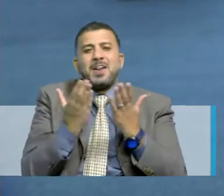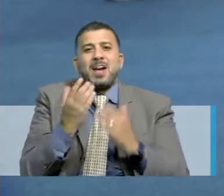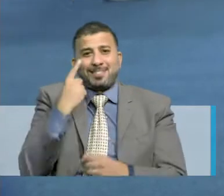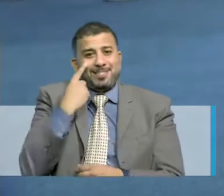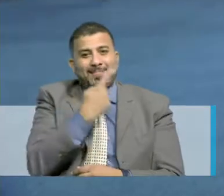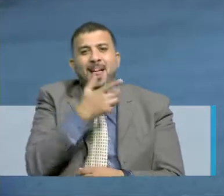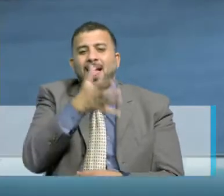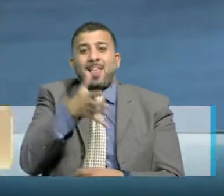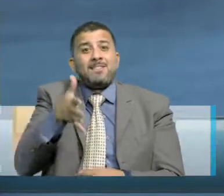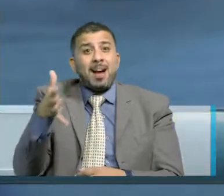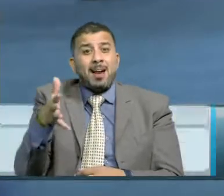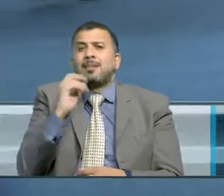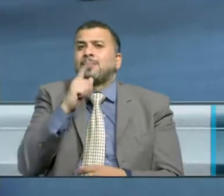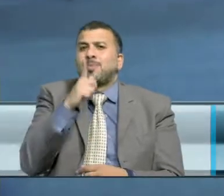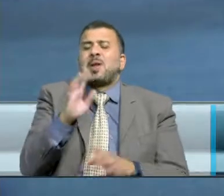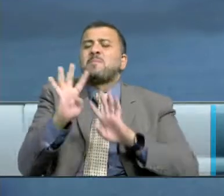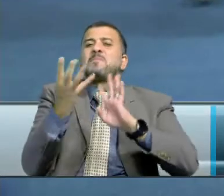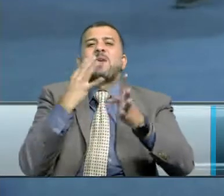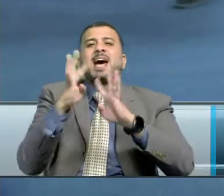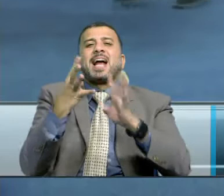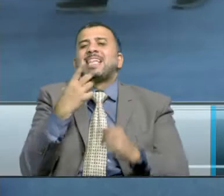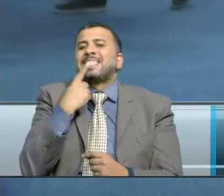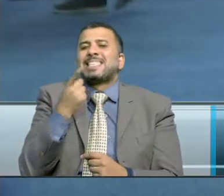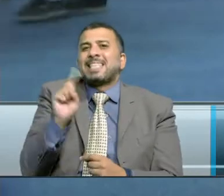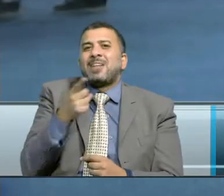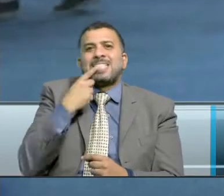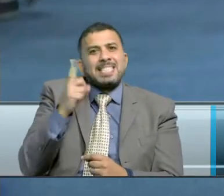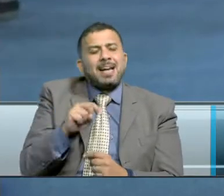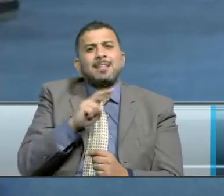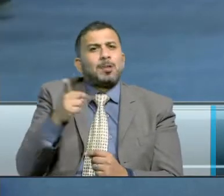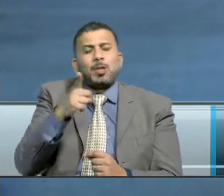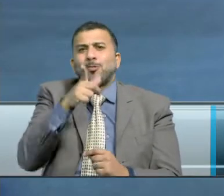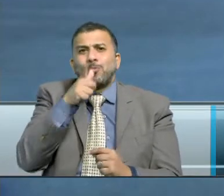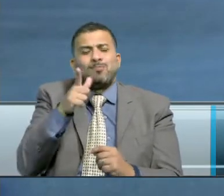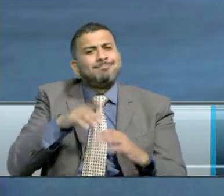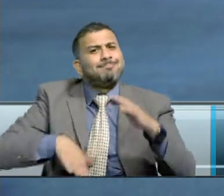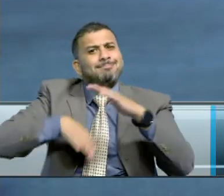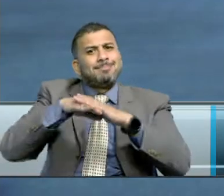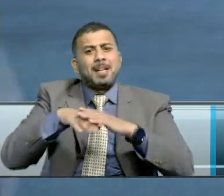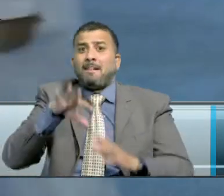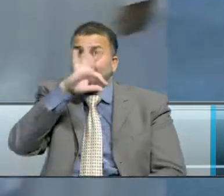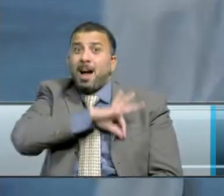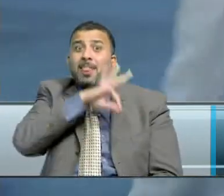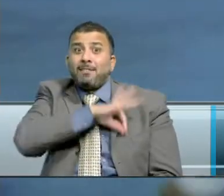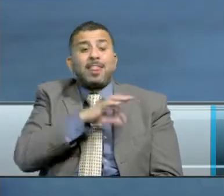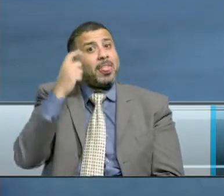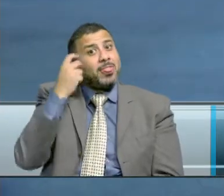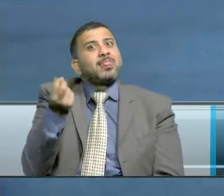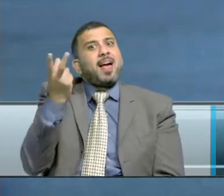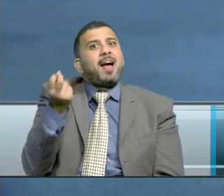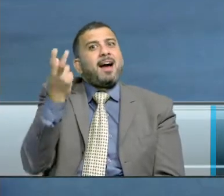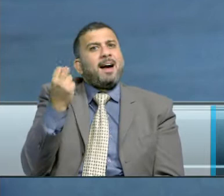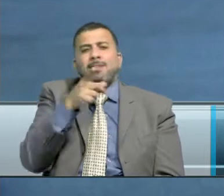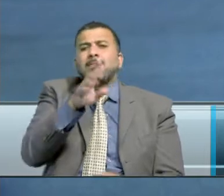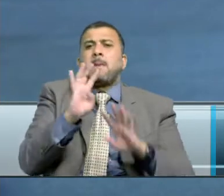القرائي للطفل. هذا المهرجان السنوي المنوع لا حدود للفائدة الثقافية فيه. إذا تحدثنا عن